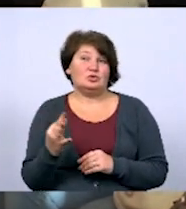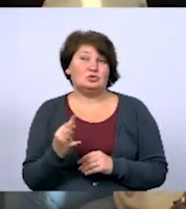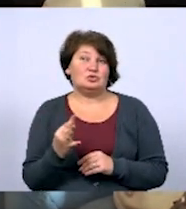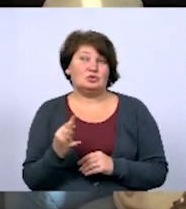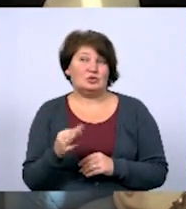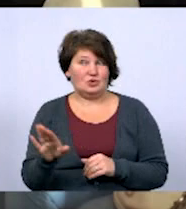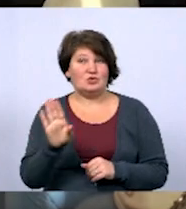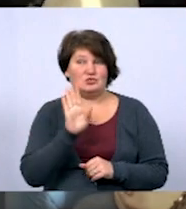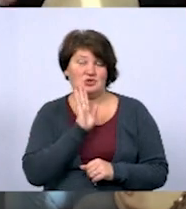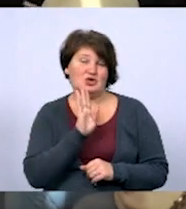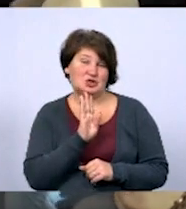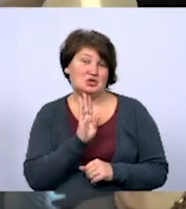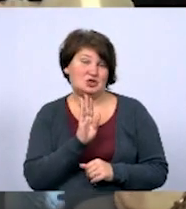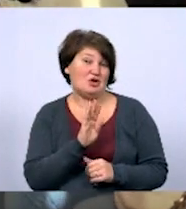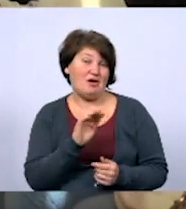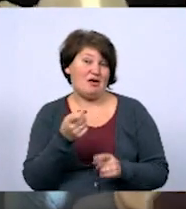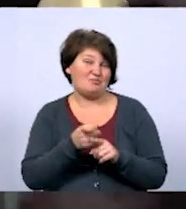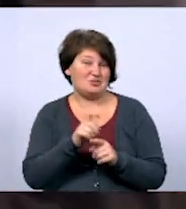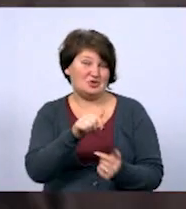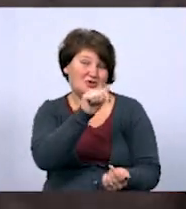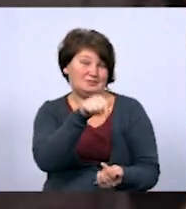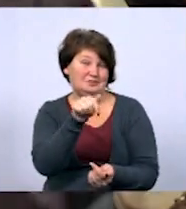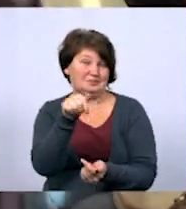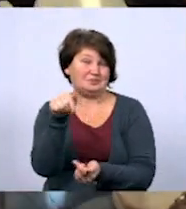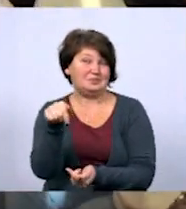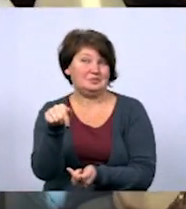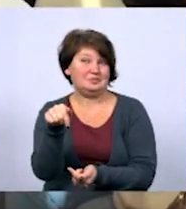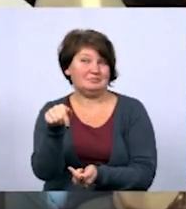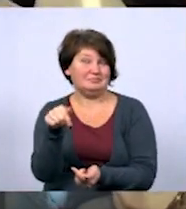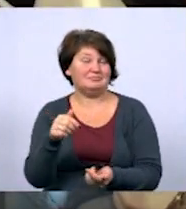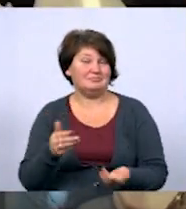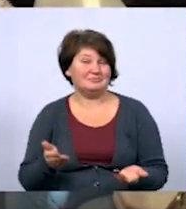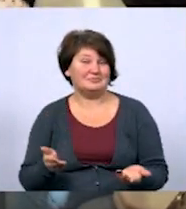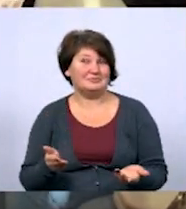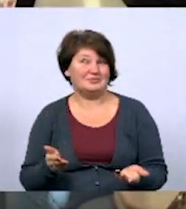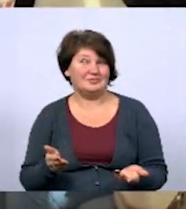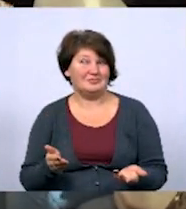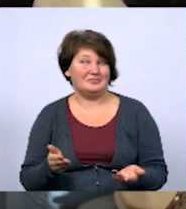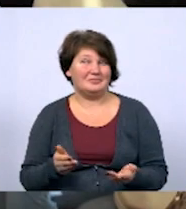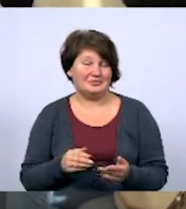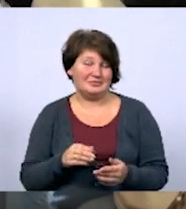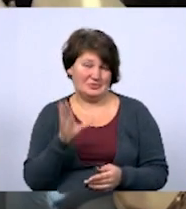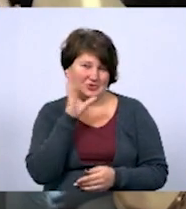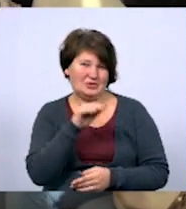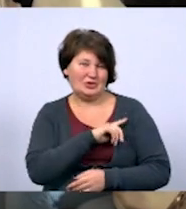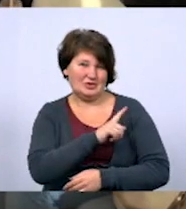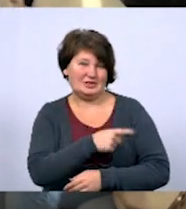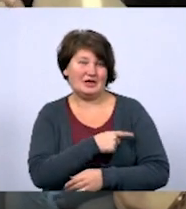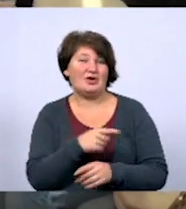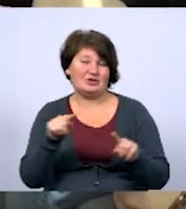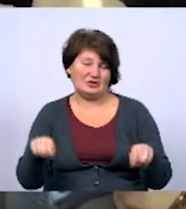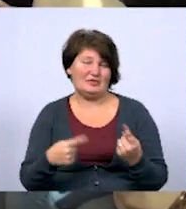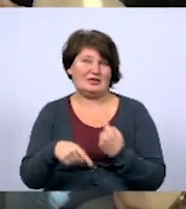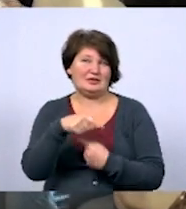думаю, що жінкам більше до, як себе мовити, до снаги організувати якийсь бізнес